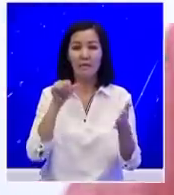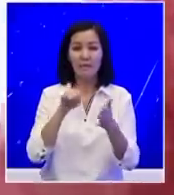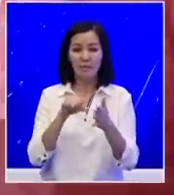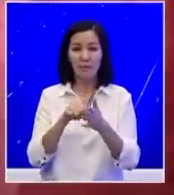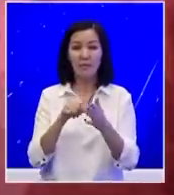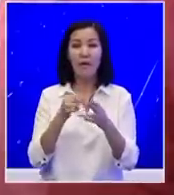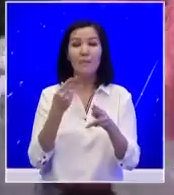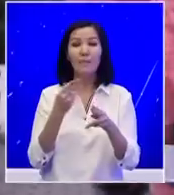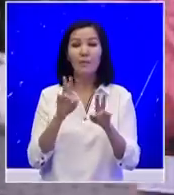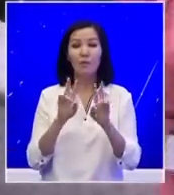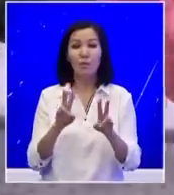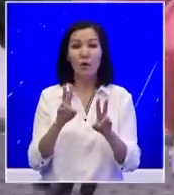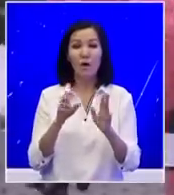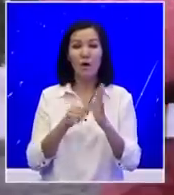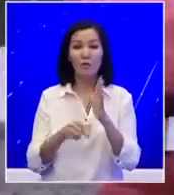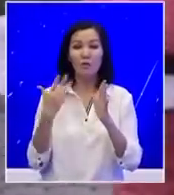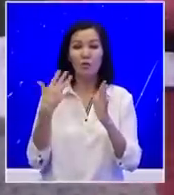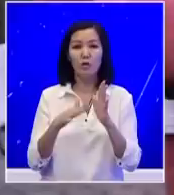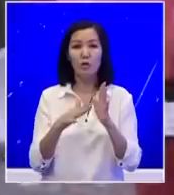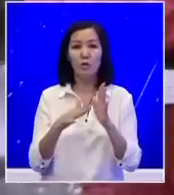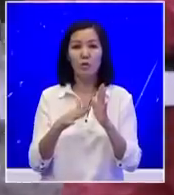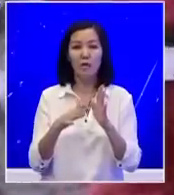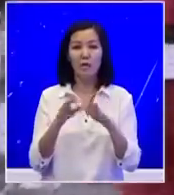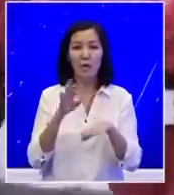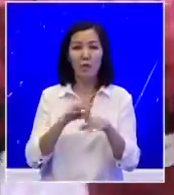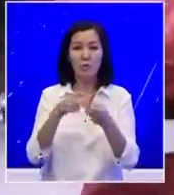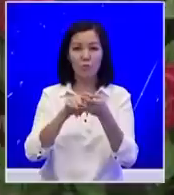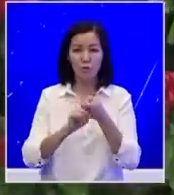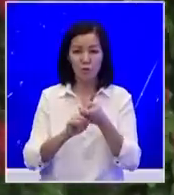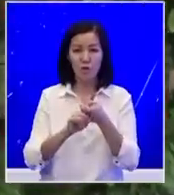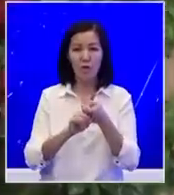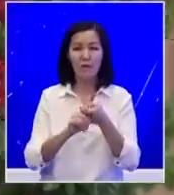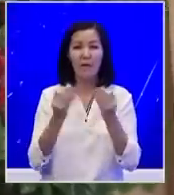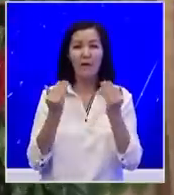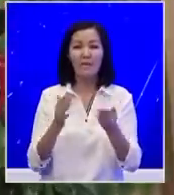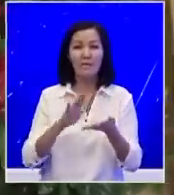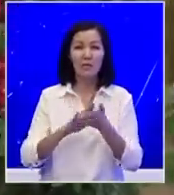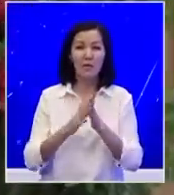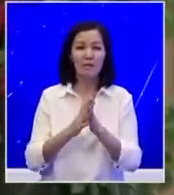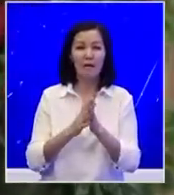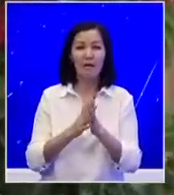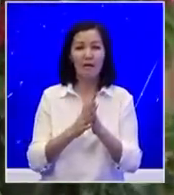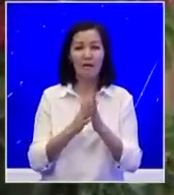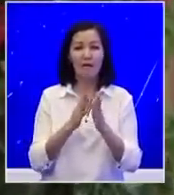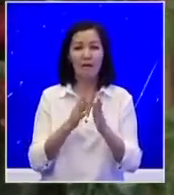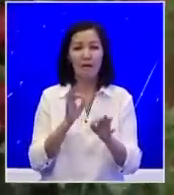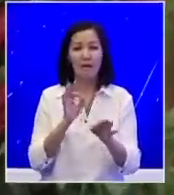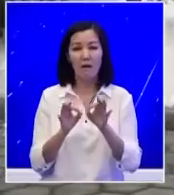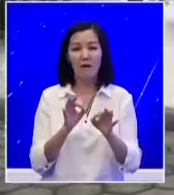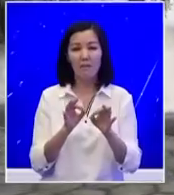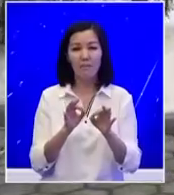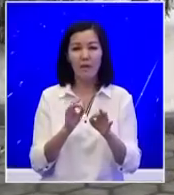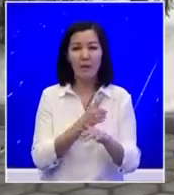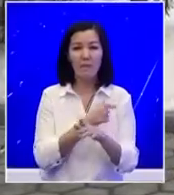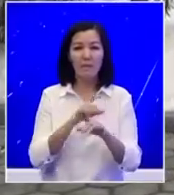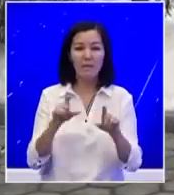Алайда олардың 650-ден астамы дертті жұқтырып алған. Науқастардың жағдайы қалыпты деп бағаланып отыр. Қуанышқа орай